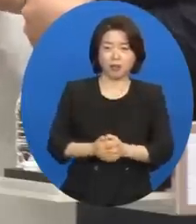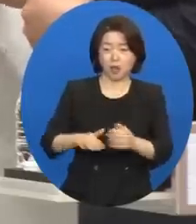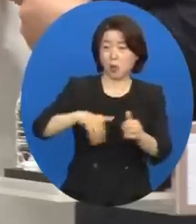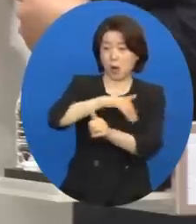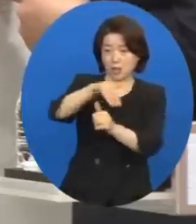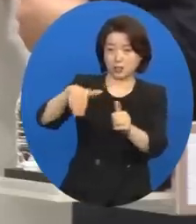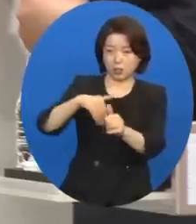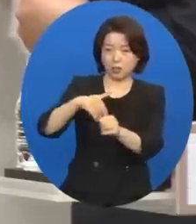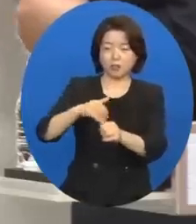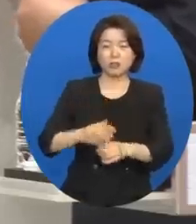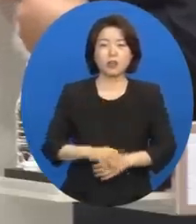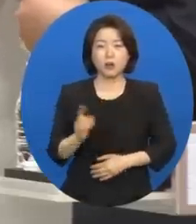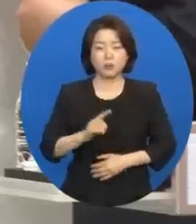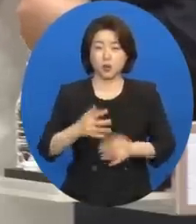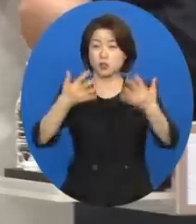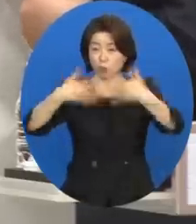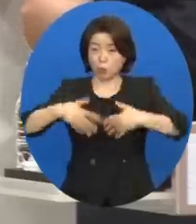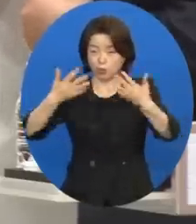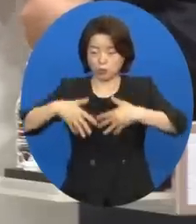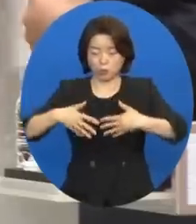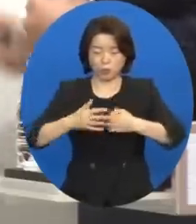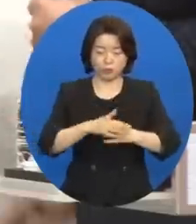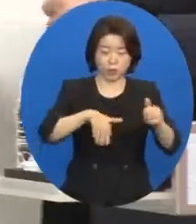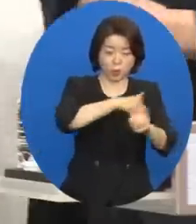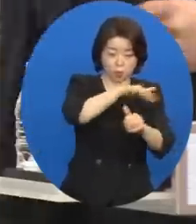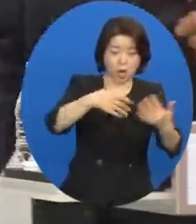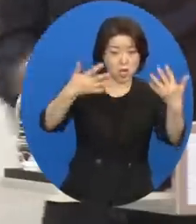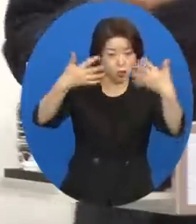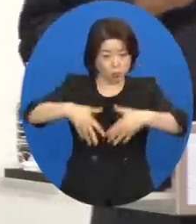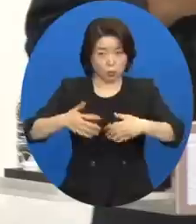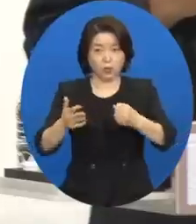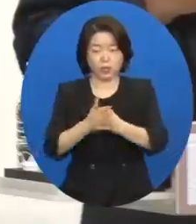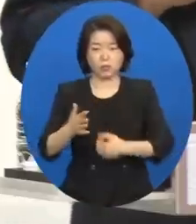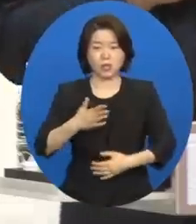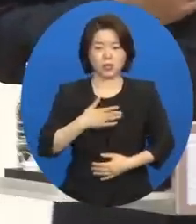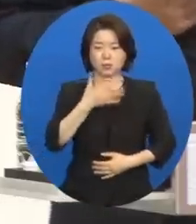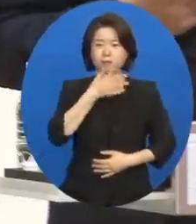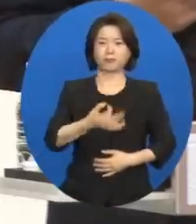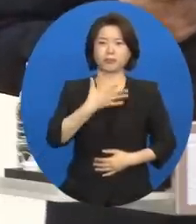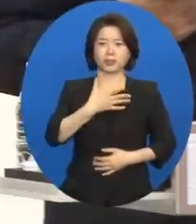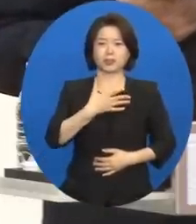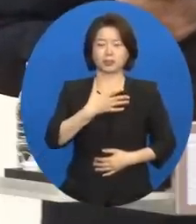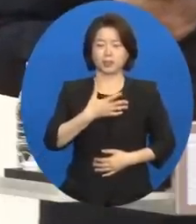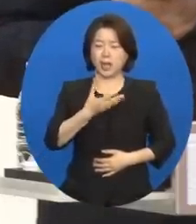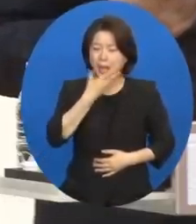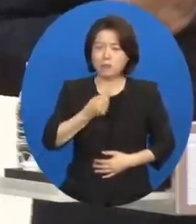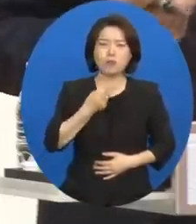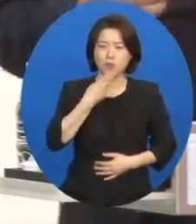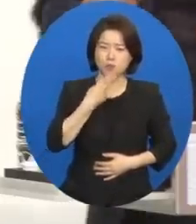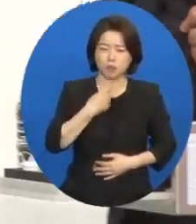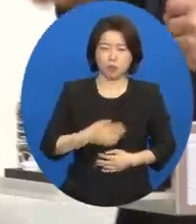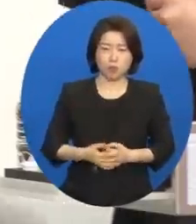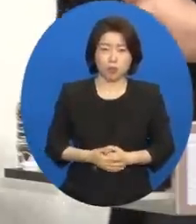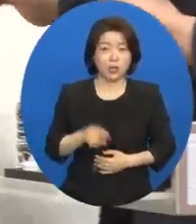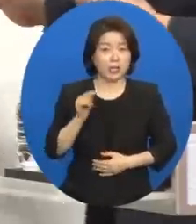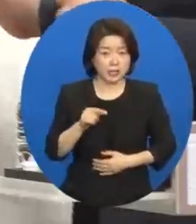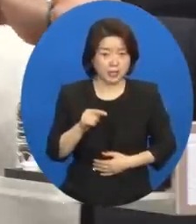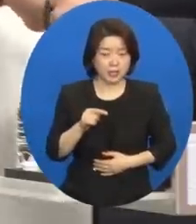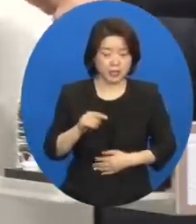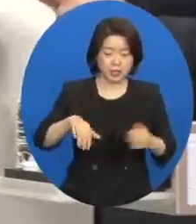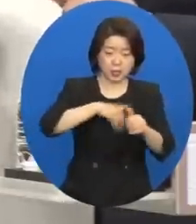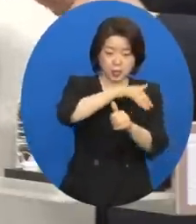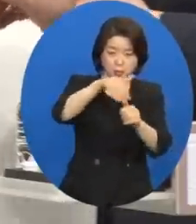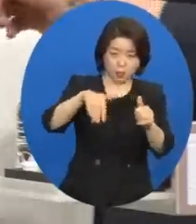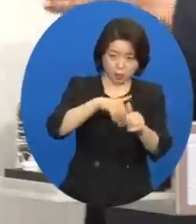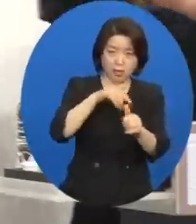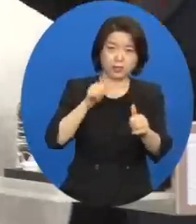환경 쉽게 말하면 이 조건, 환경 조건 때문에 난 불행하구나, 행복하지 못하구나. 이